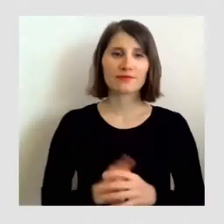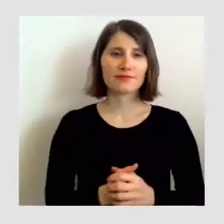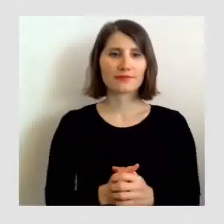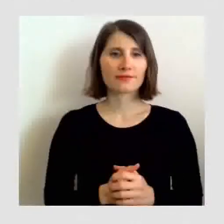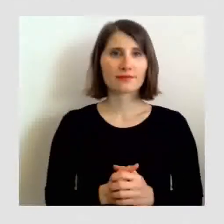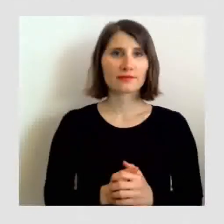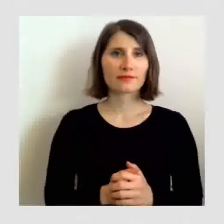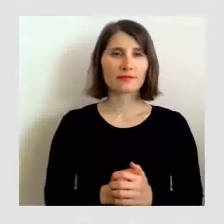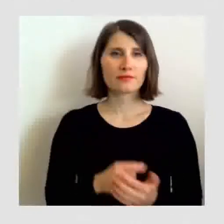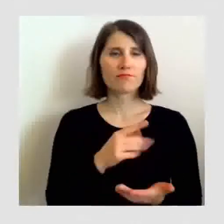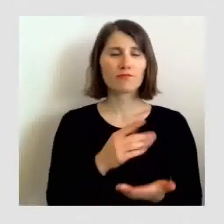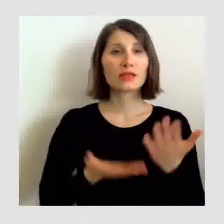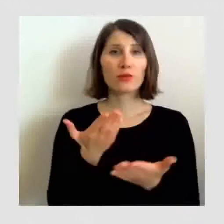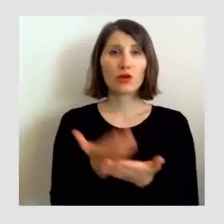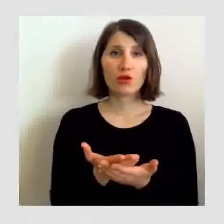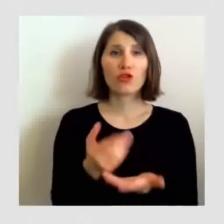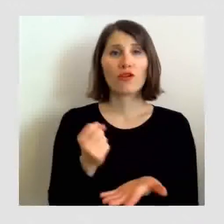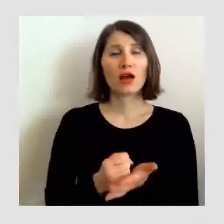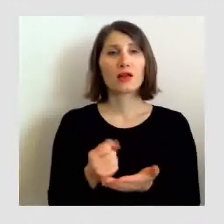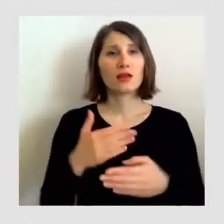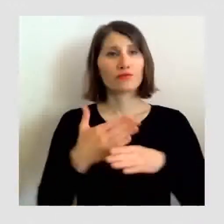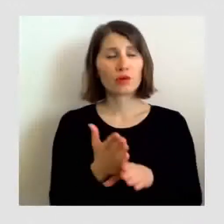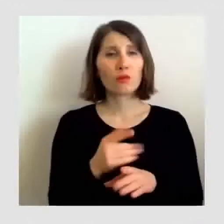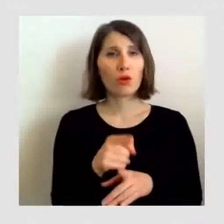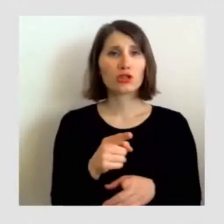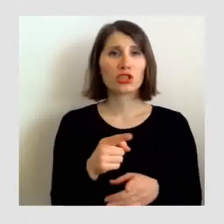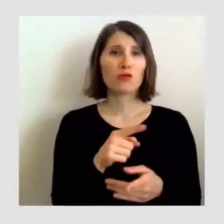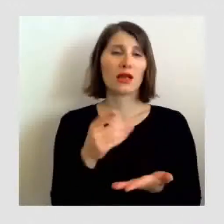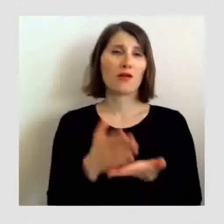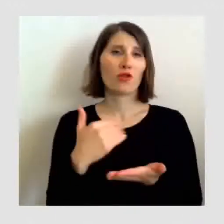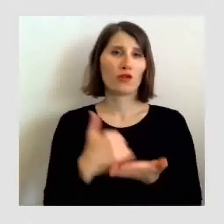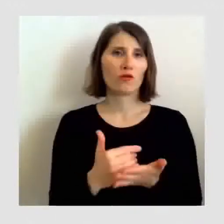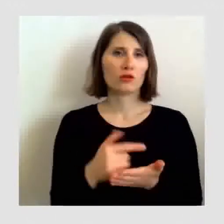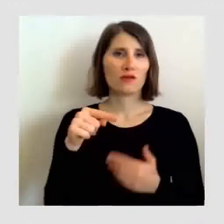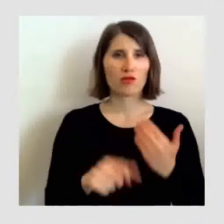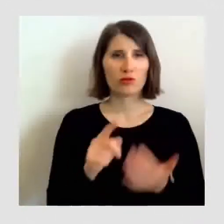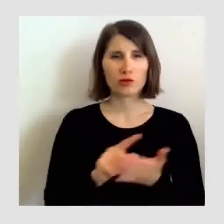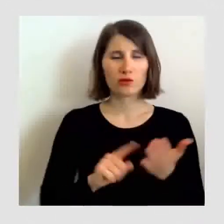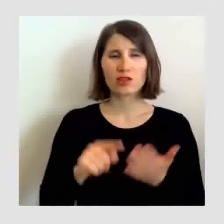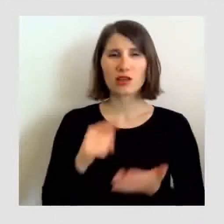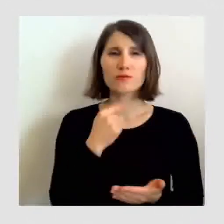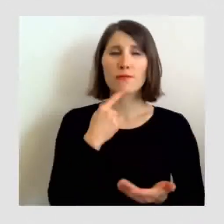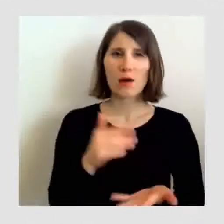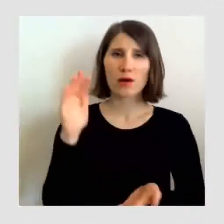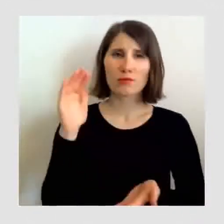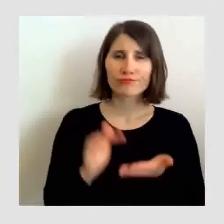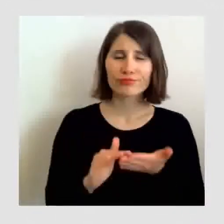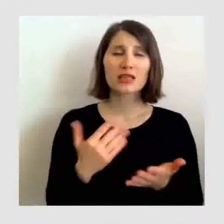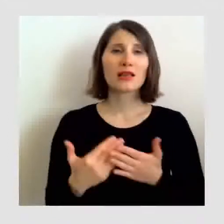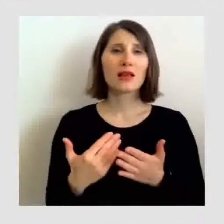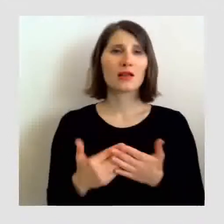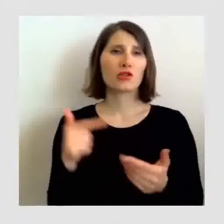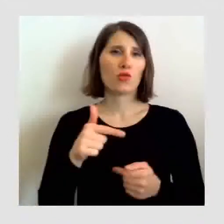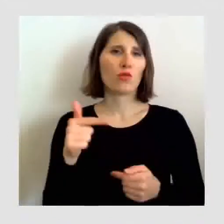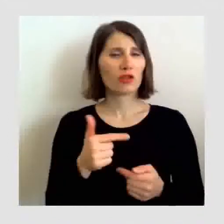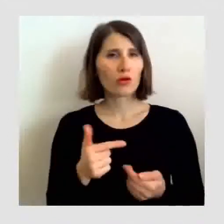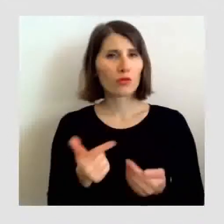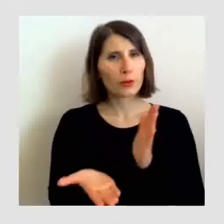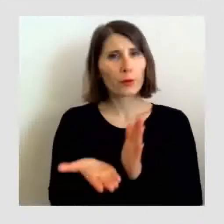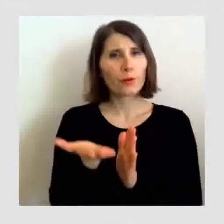Zaproponowana alokacja w dokumencie umowy partnerstwa do województwa dolnośląskiego jest zdecydowanie niska i powinna zostać diametralnie